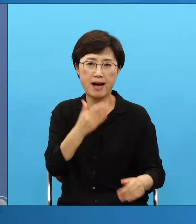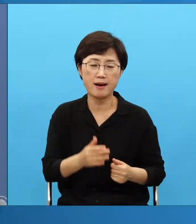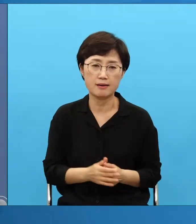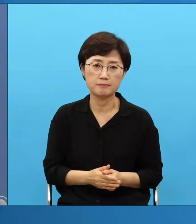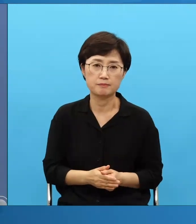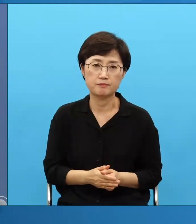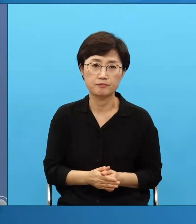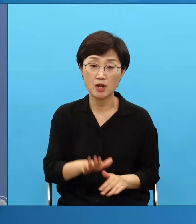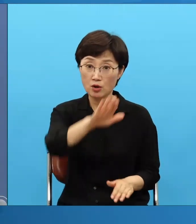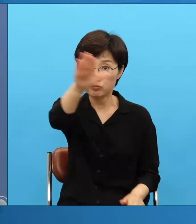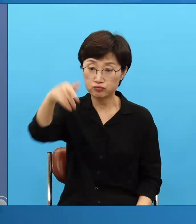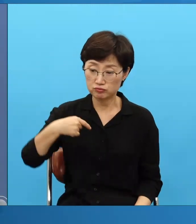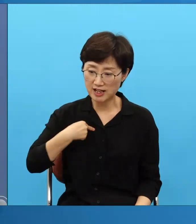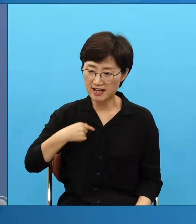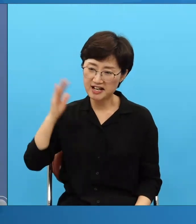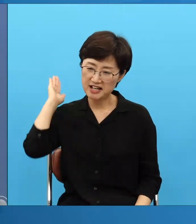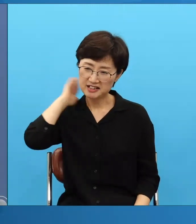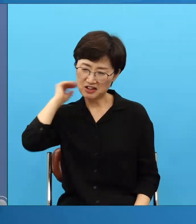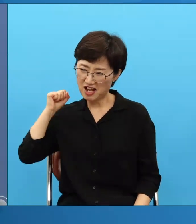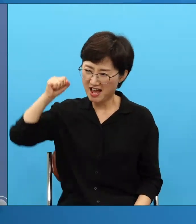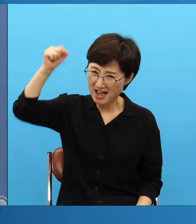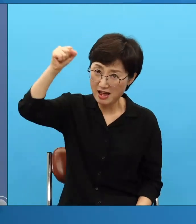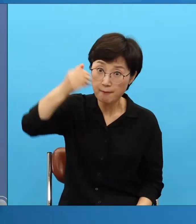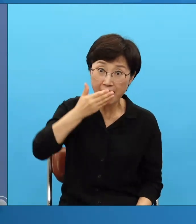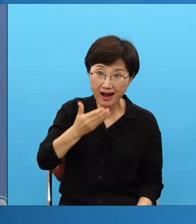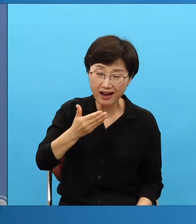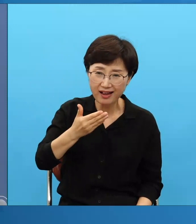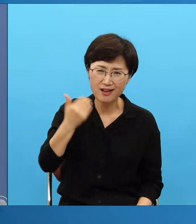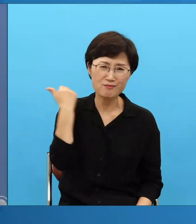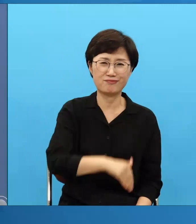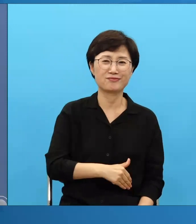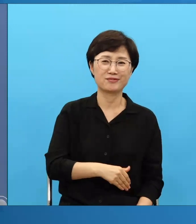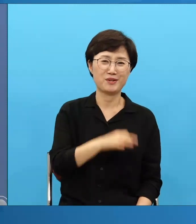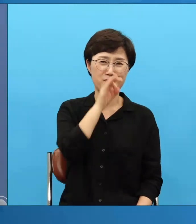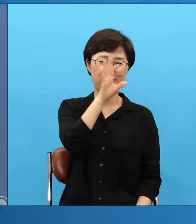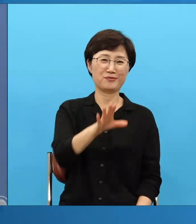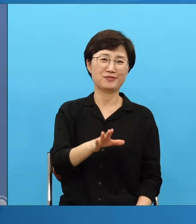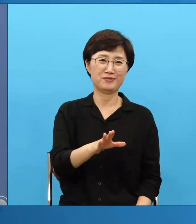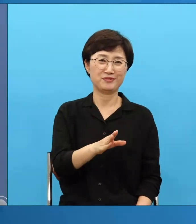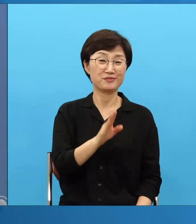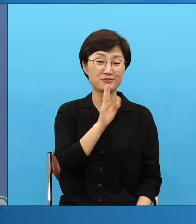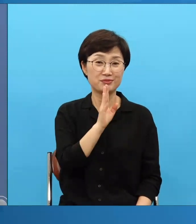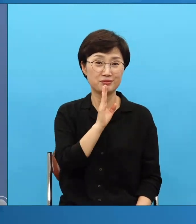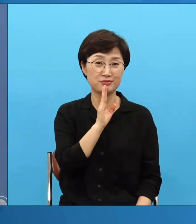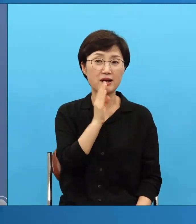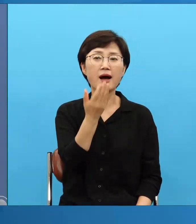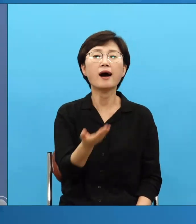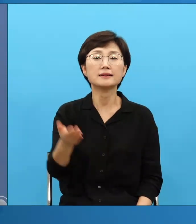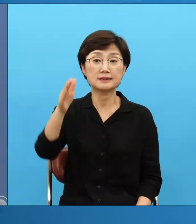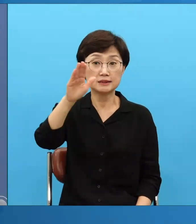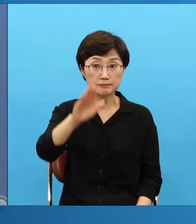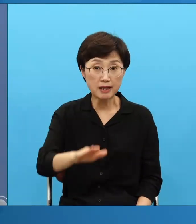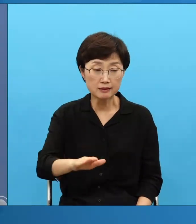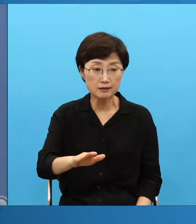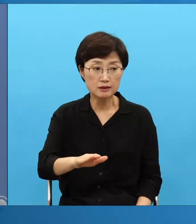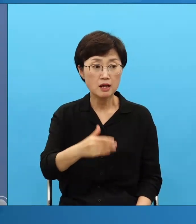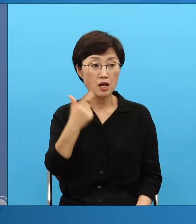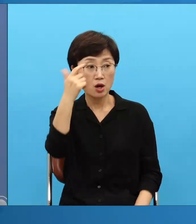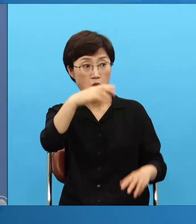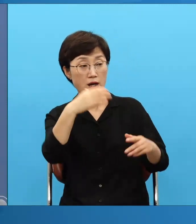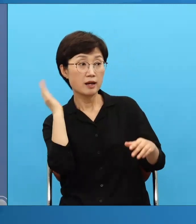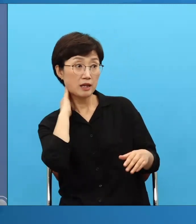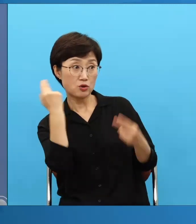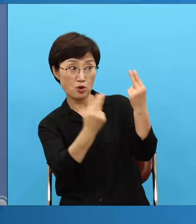president. 대통령 출마해가지고 당선되는 건 불가능합니다. 이게. Now, 어떤 going 면에서 out to be the 그렇죠? president at this time, that's impossible for you right now. 그러나 그분보다 더